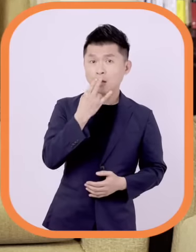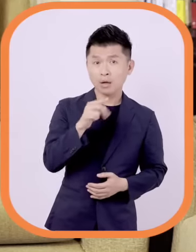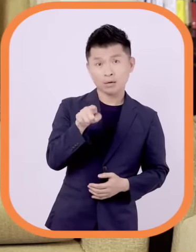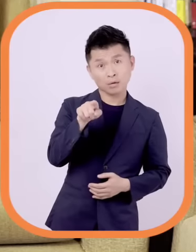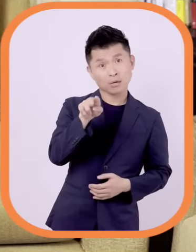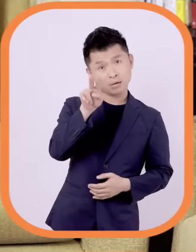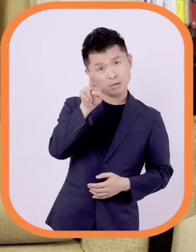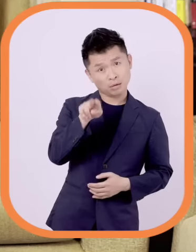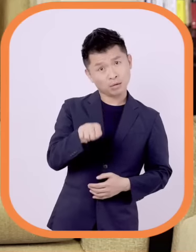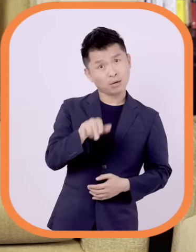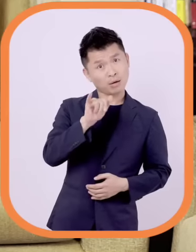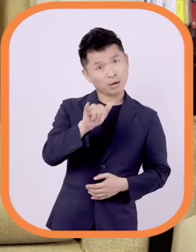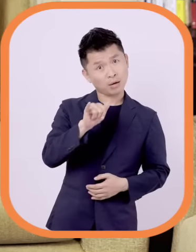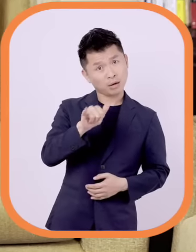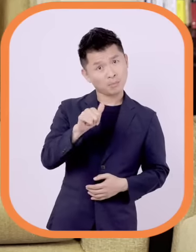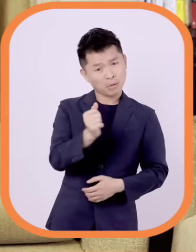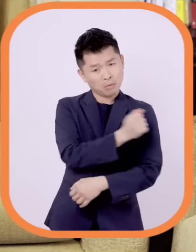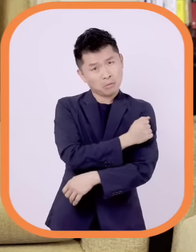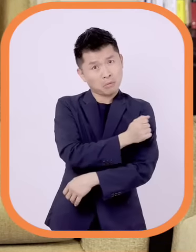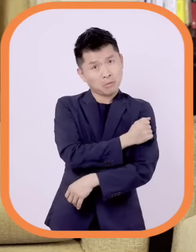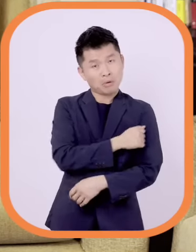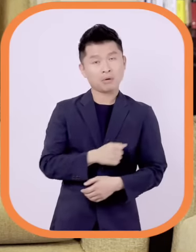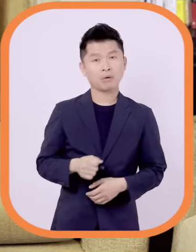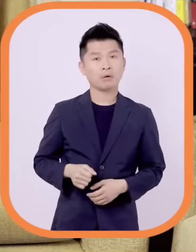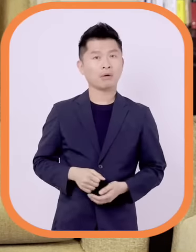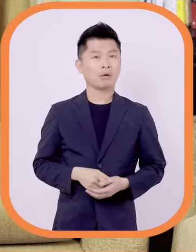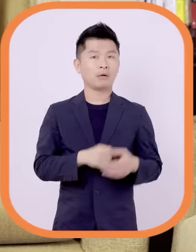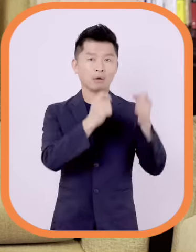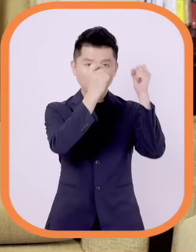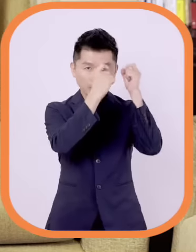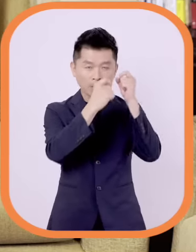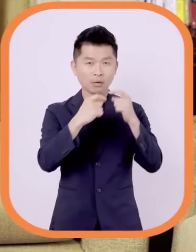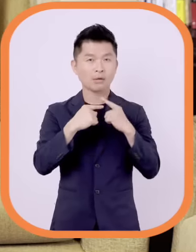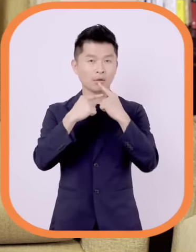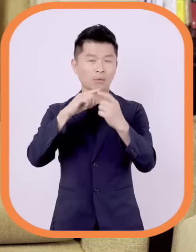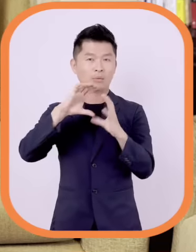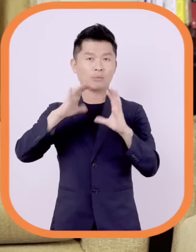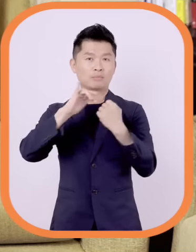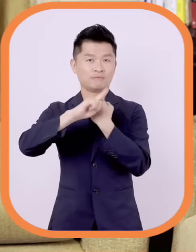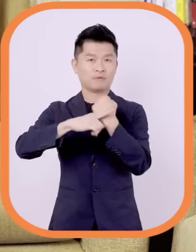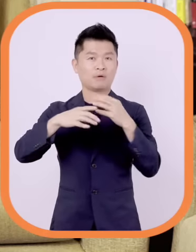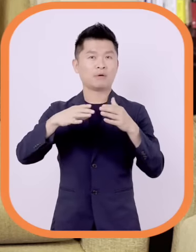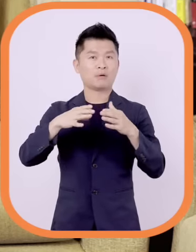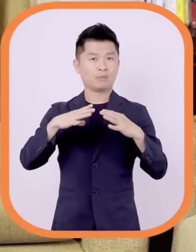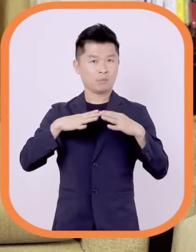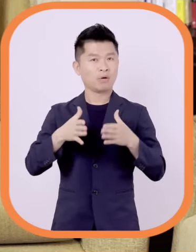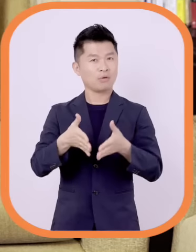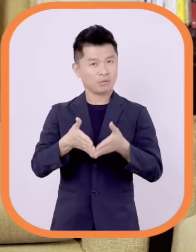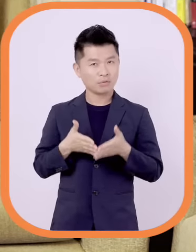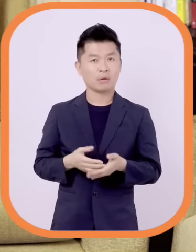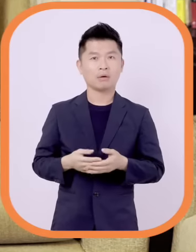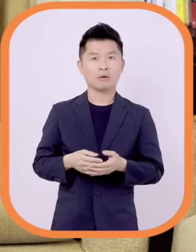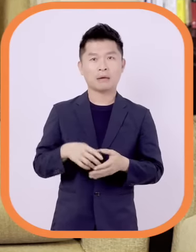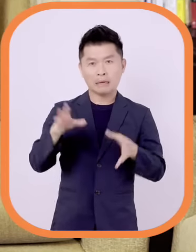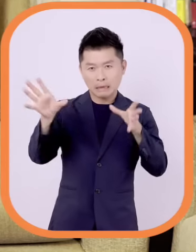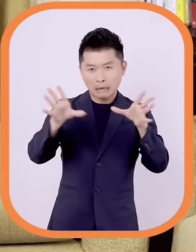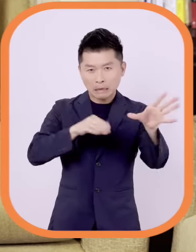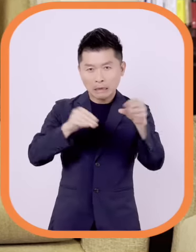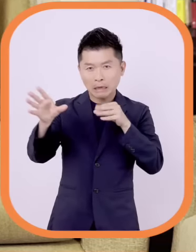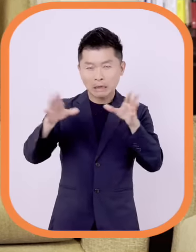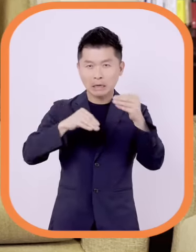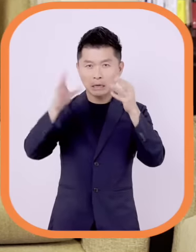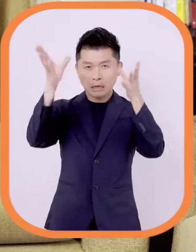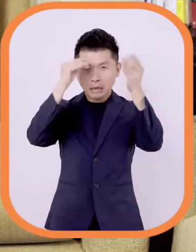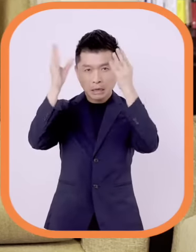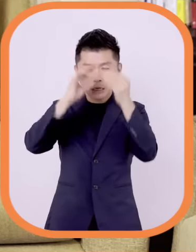淑芳阿姨还好吗？你怎么那么累？ 要算不知道你当这国民法官，啊，就一天到晚要查查做国